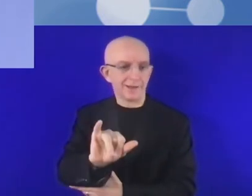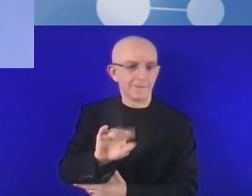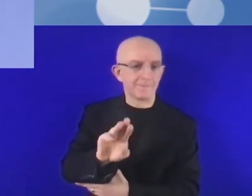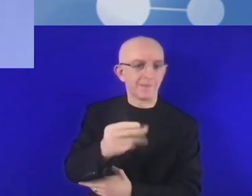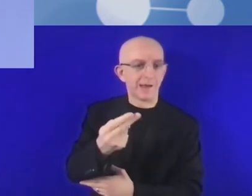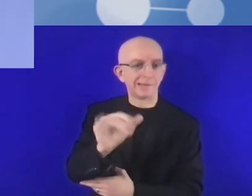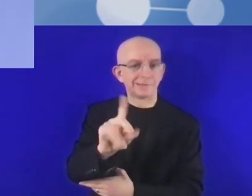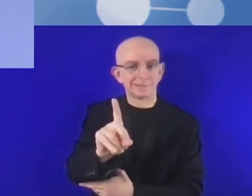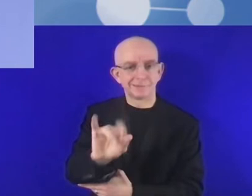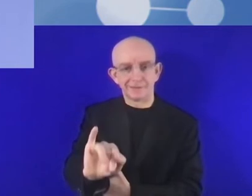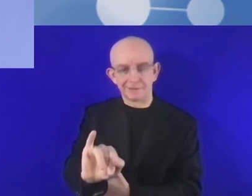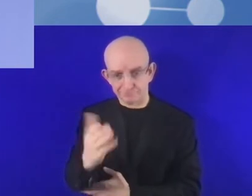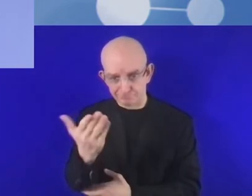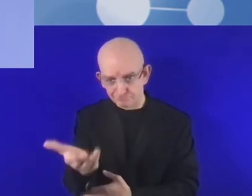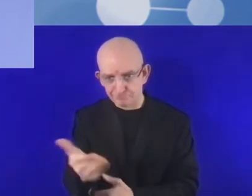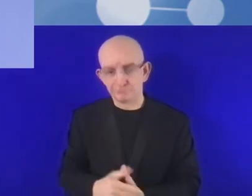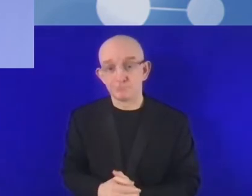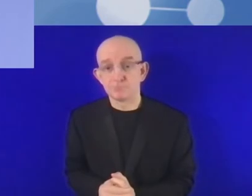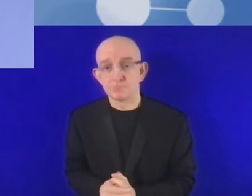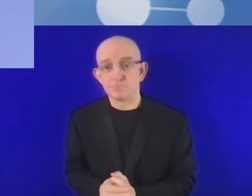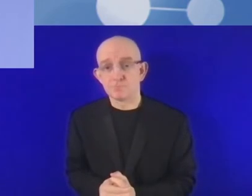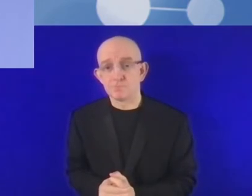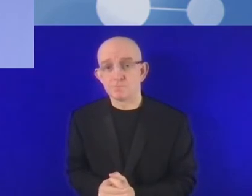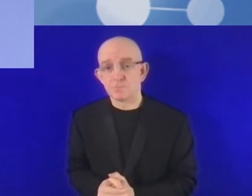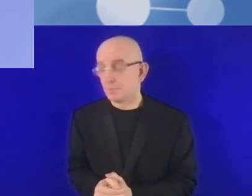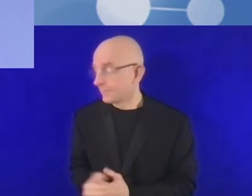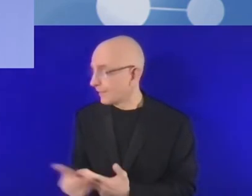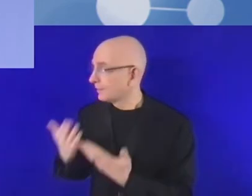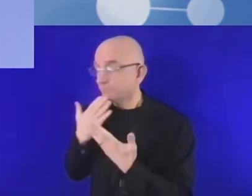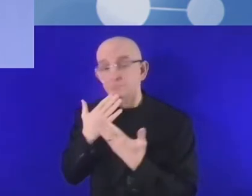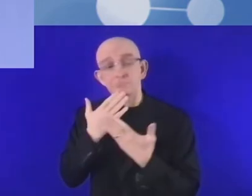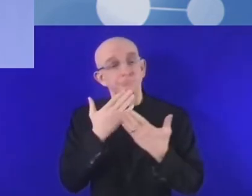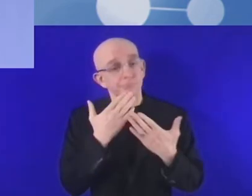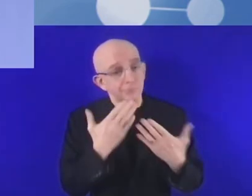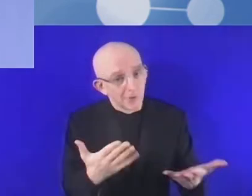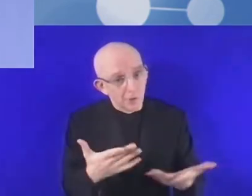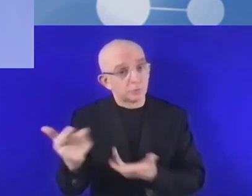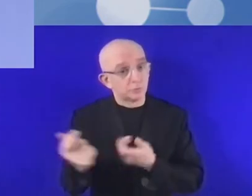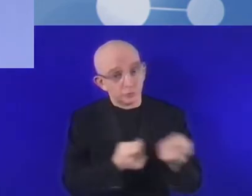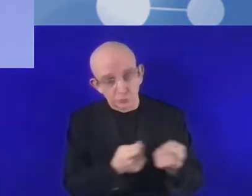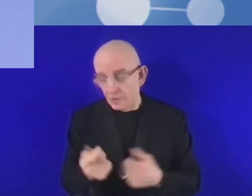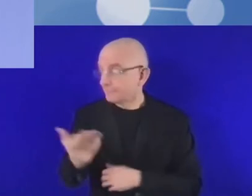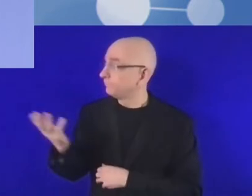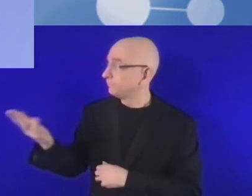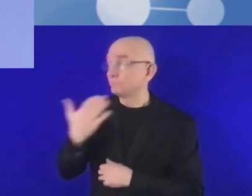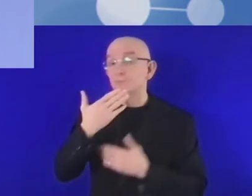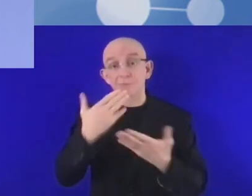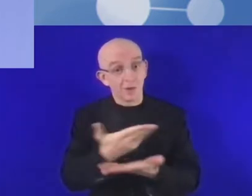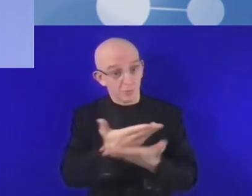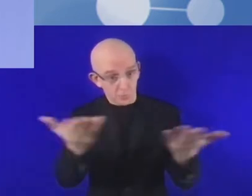阿尔丁，非常感谢主持人给我这个机会发言，感谢大家的耐